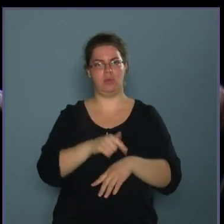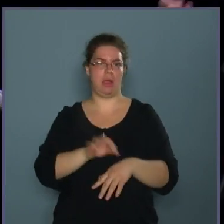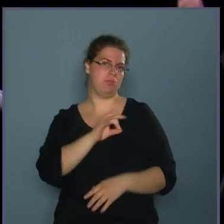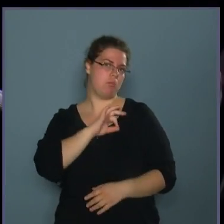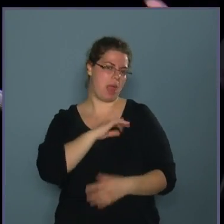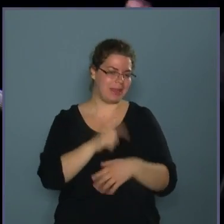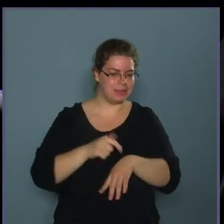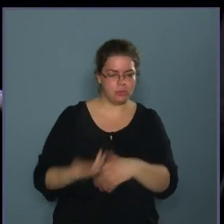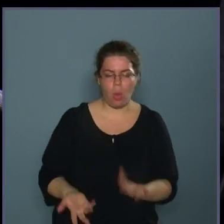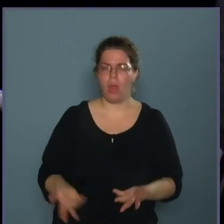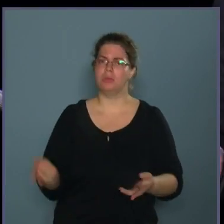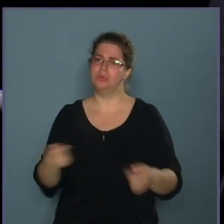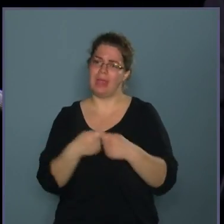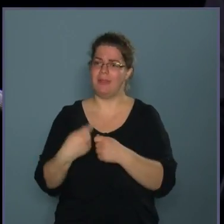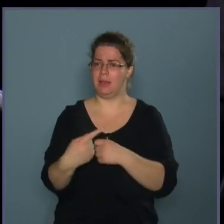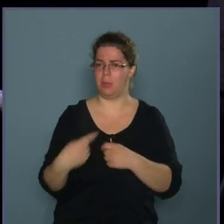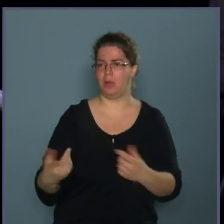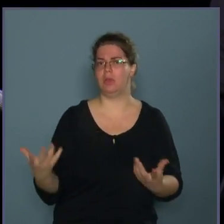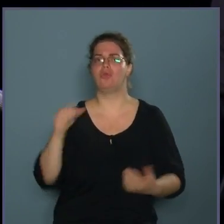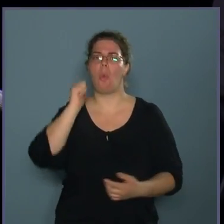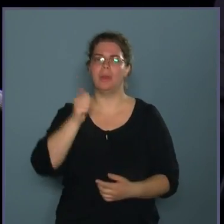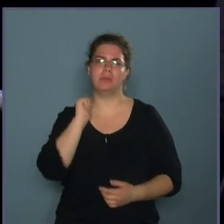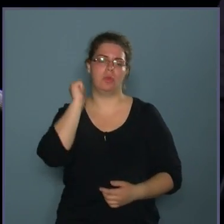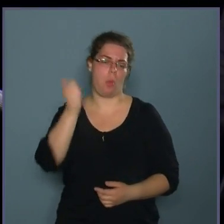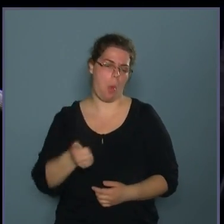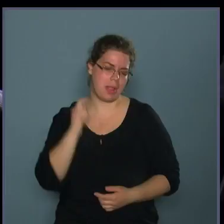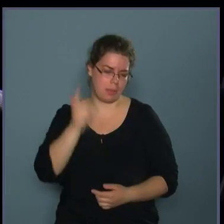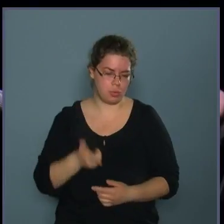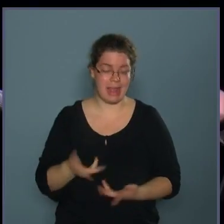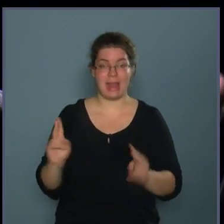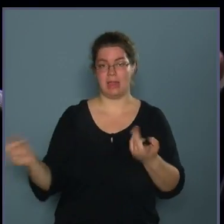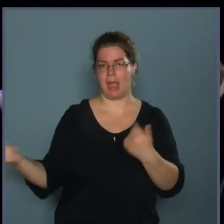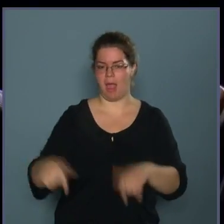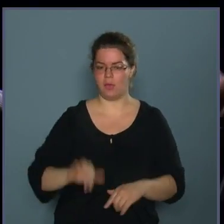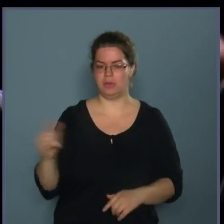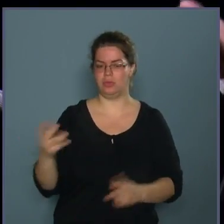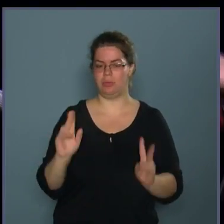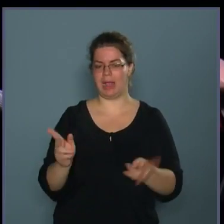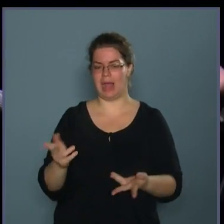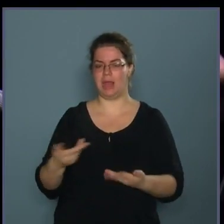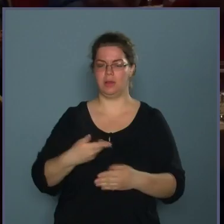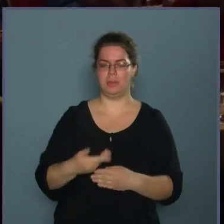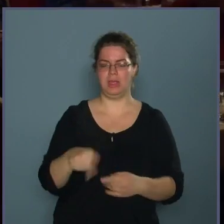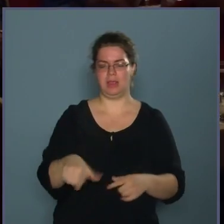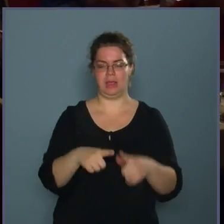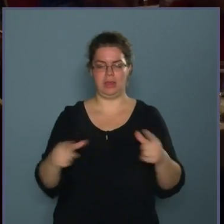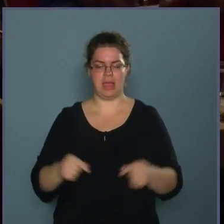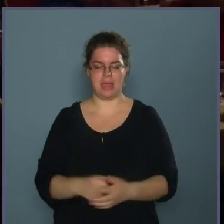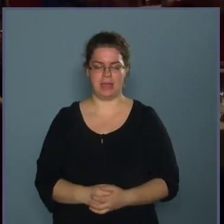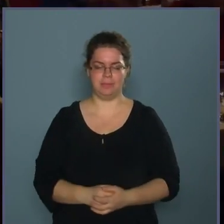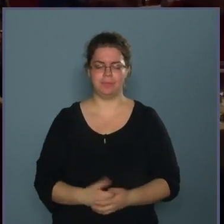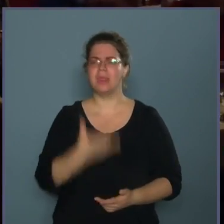időpont, akkor szervezzétek össze magatokat, és holnap vagy holnap után el lehet jönni, és meg lehet kapni ezeket a jegyeket.